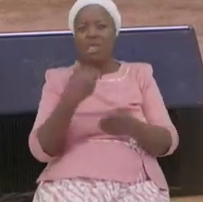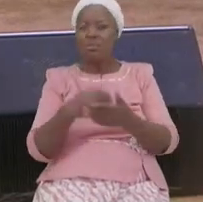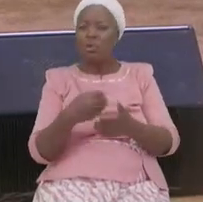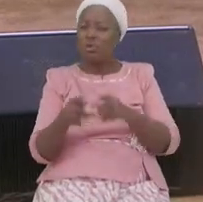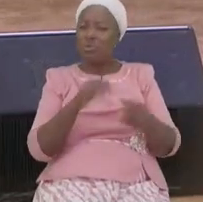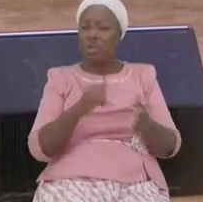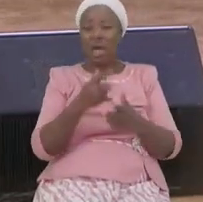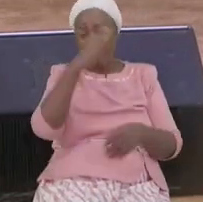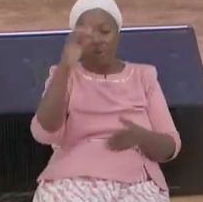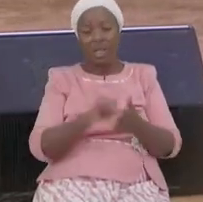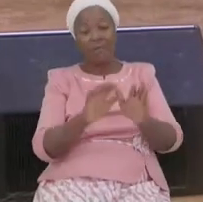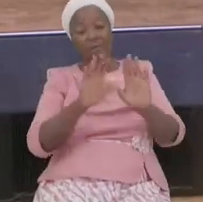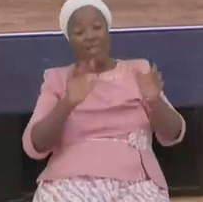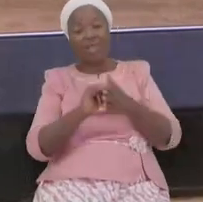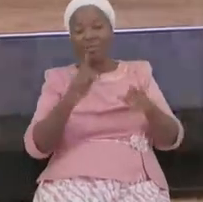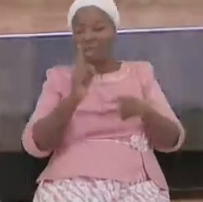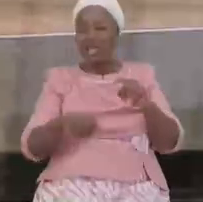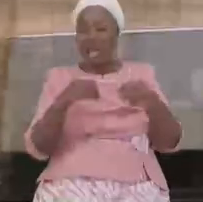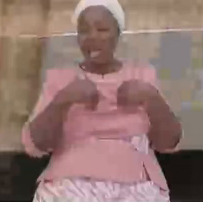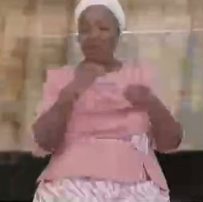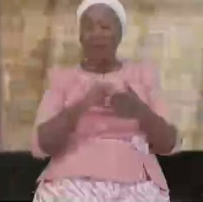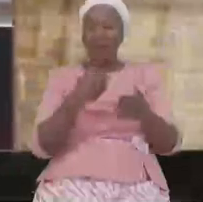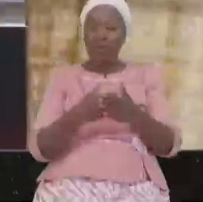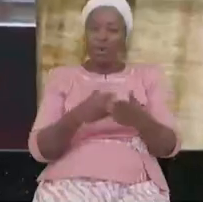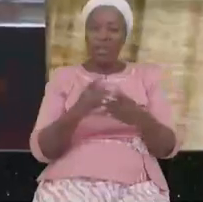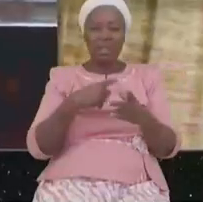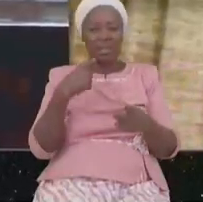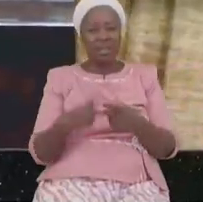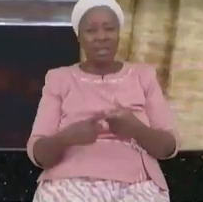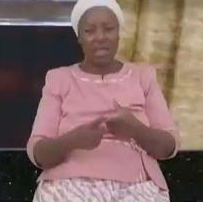de ne pas avoir les ressources, alors